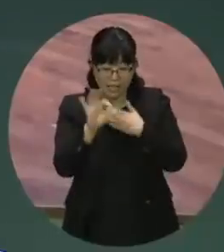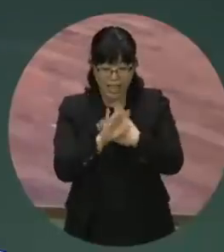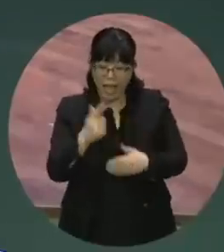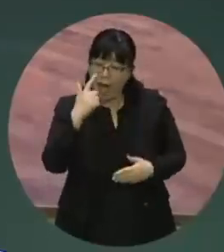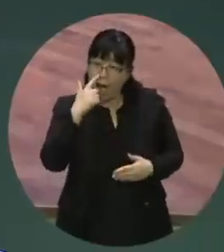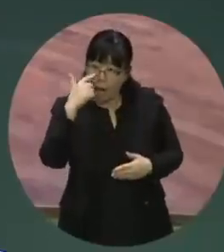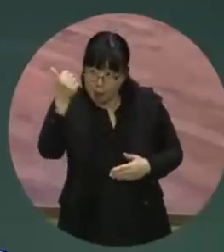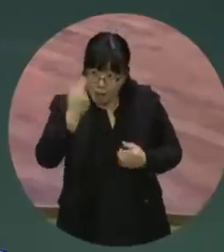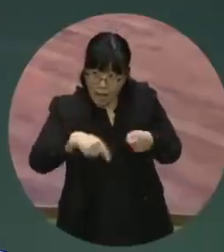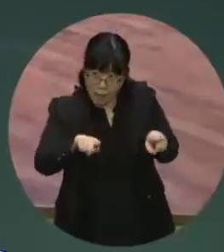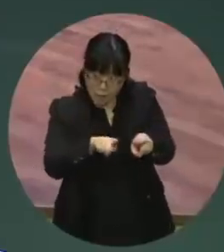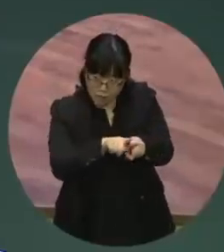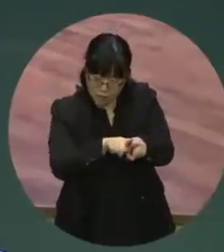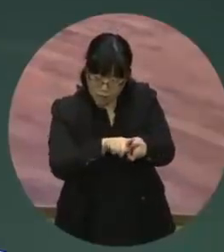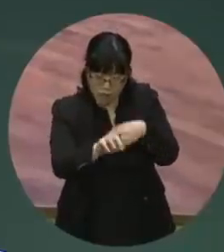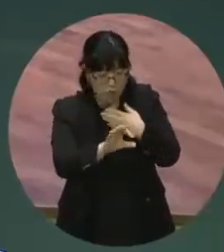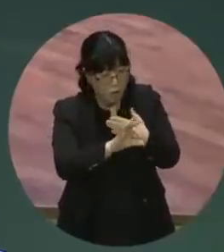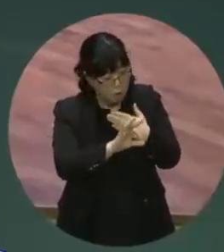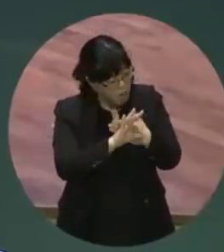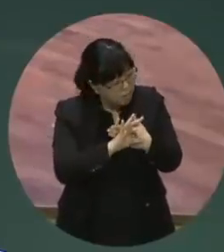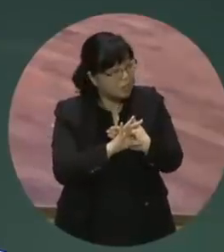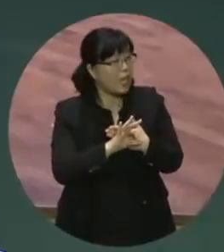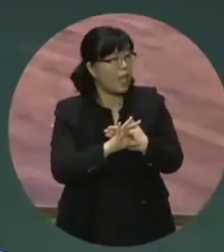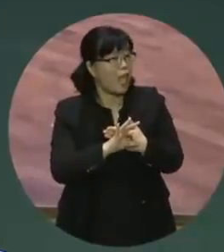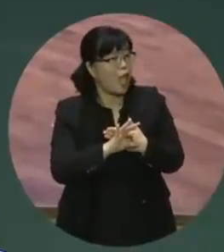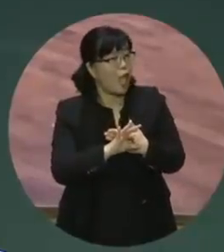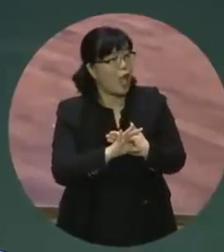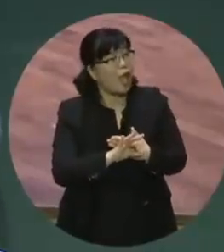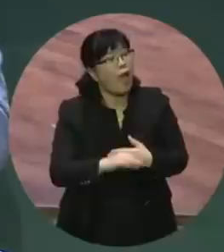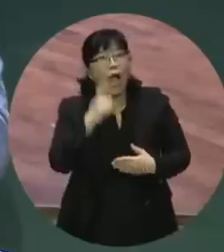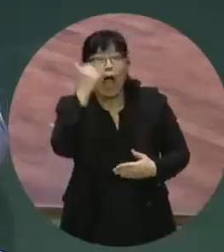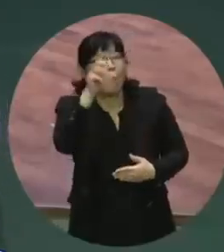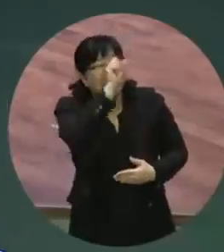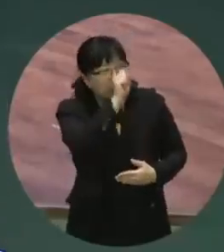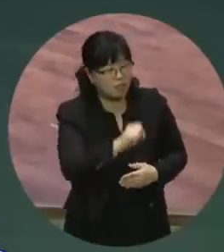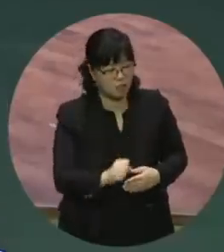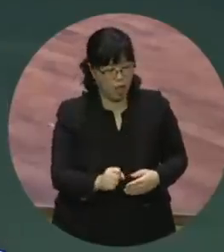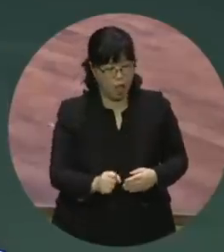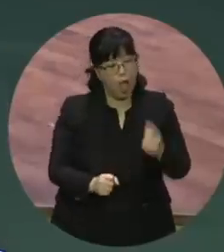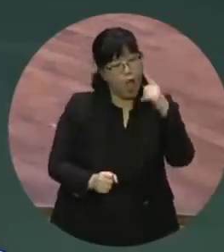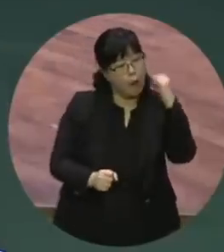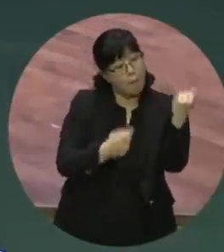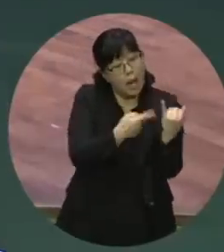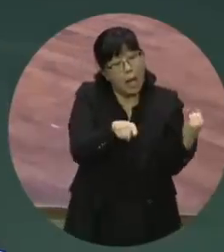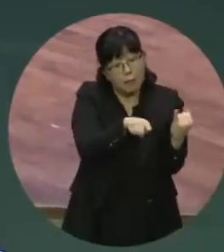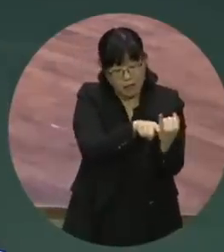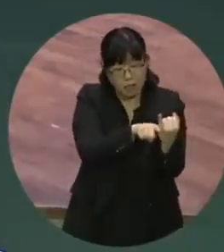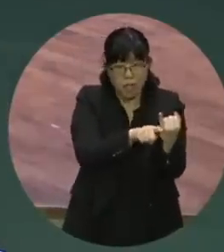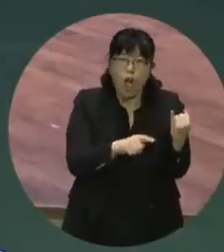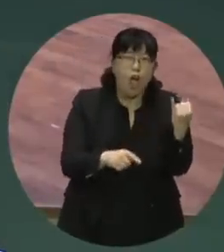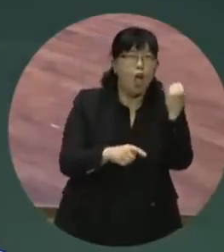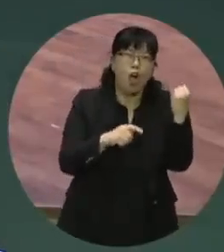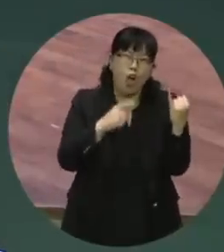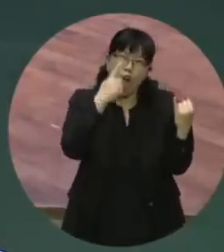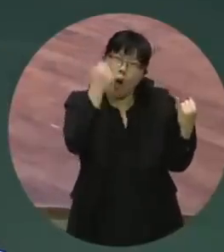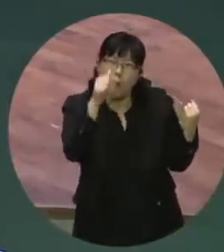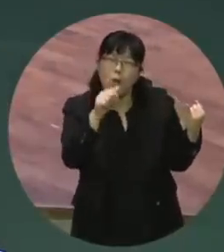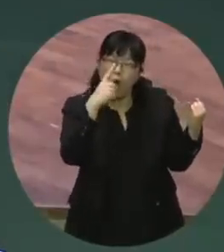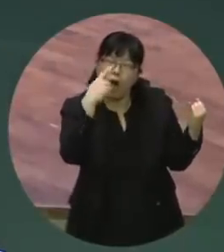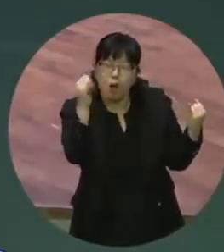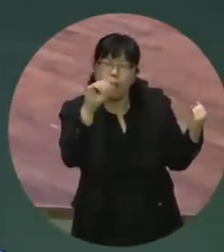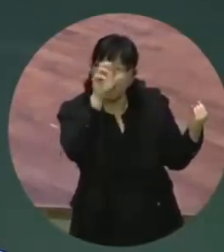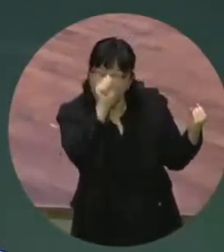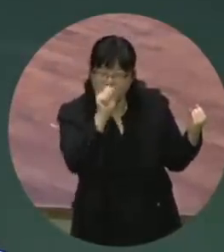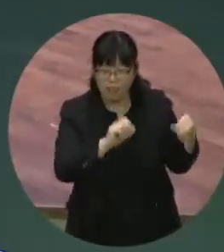이, 다른 엉뚱한 걸 이야기해요. 이게 늘 듣다 보니까 배운 게 그거예요. 그 내가 용돈을 줬어요.